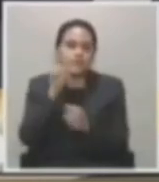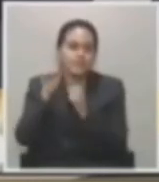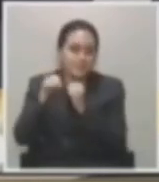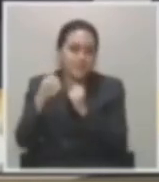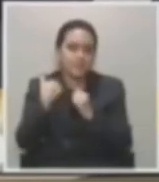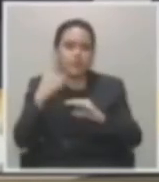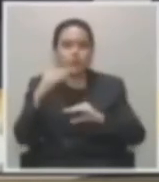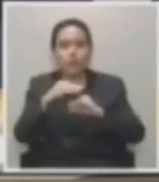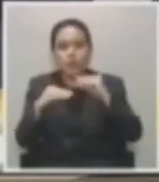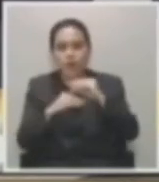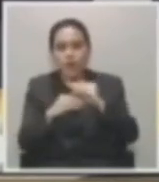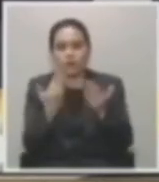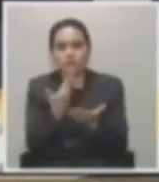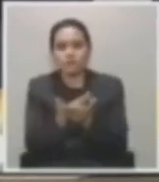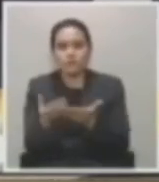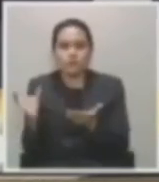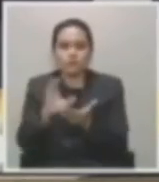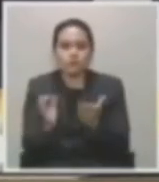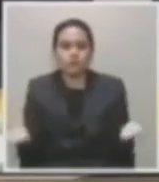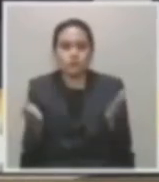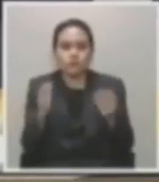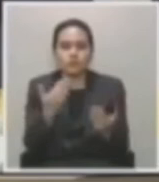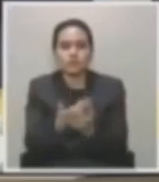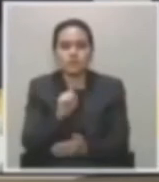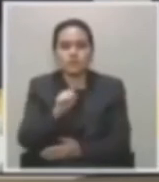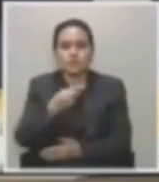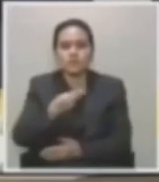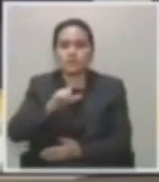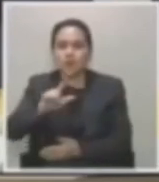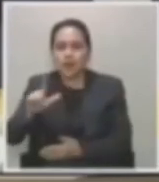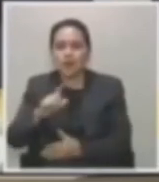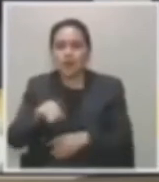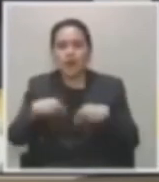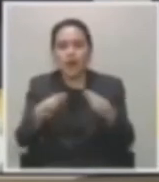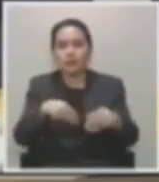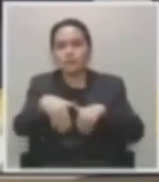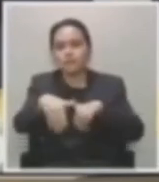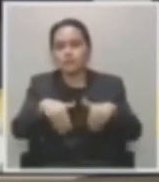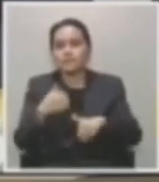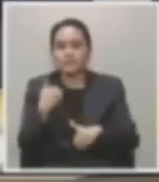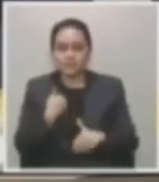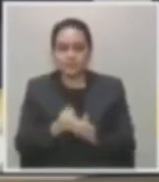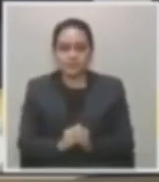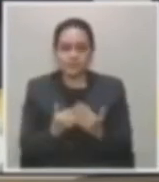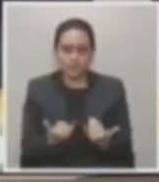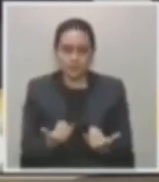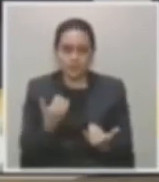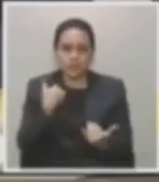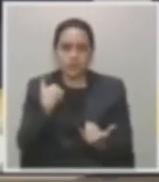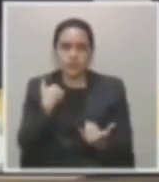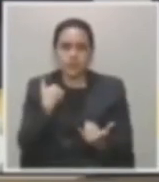การที่จะสนับสนุนงบประมาณจำนวน 10,000 ล้านบาทนะครับเพราะนั้นวันนี้ผมได้รับการประสานงานจากสห